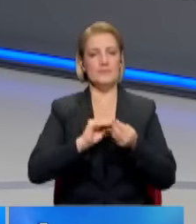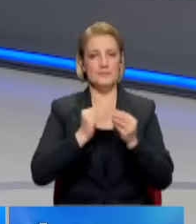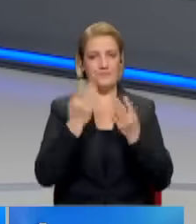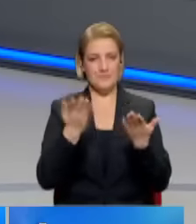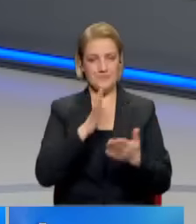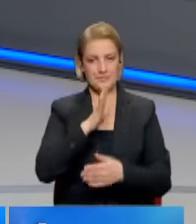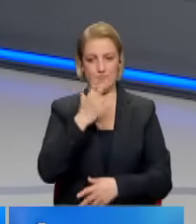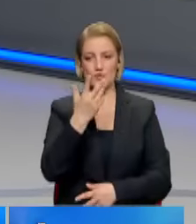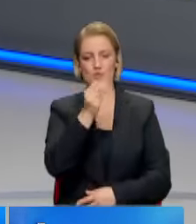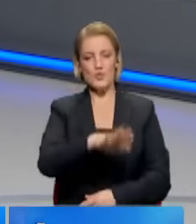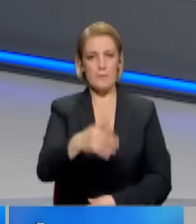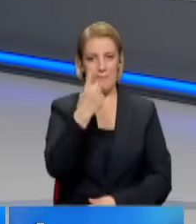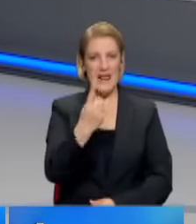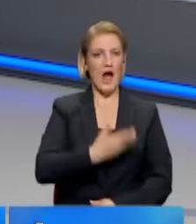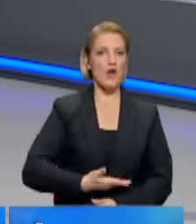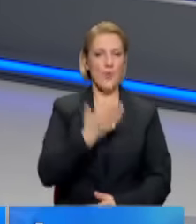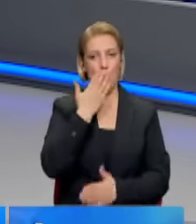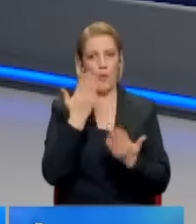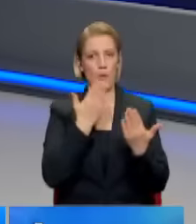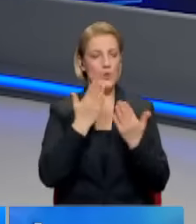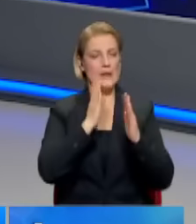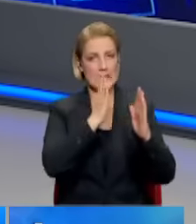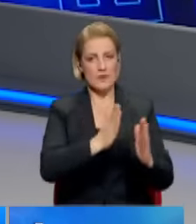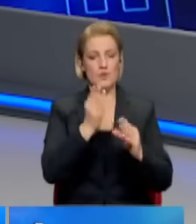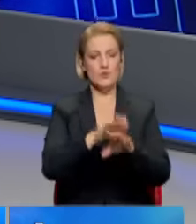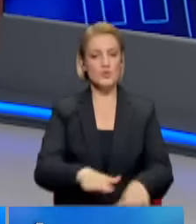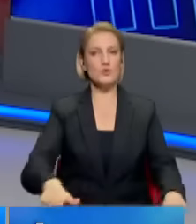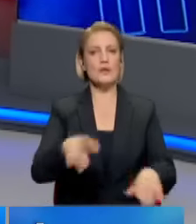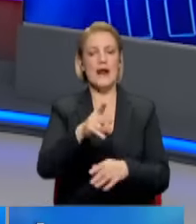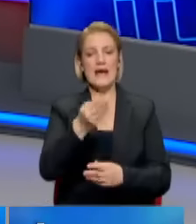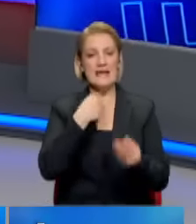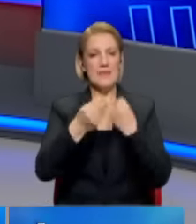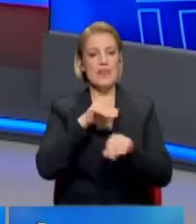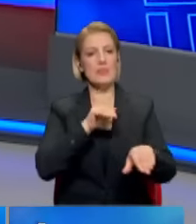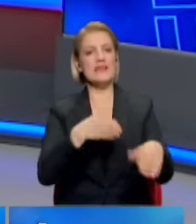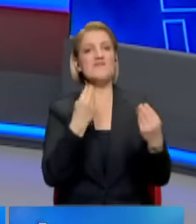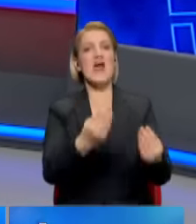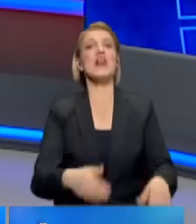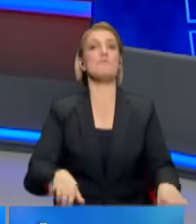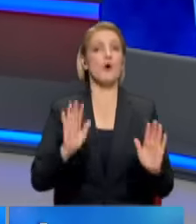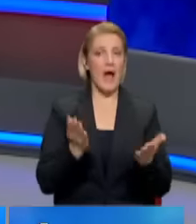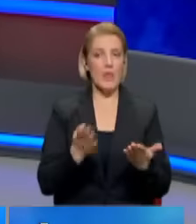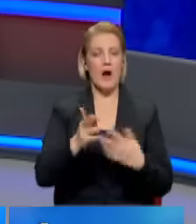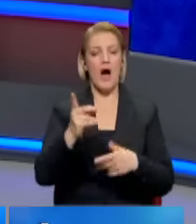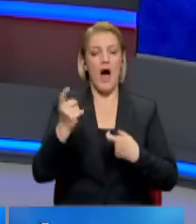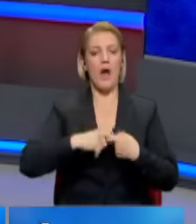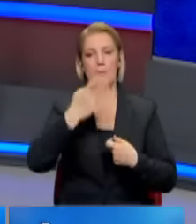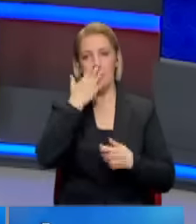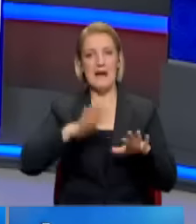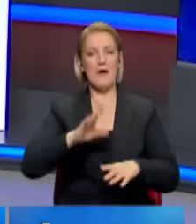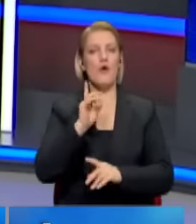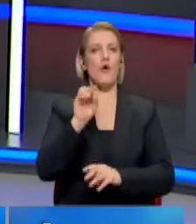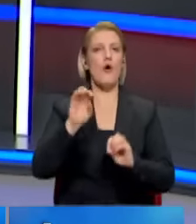3 çocuktan biri okula aç gidiyorken, okullarda çocuklara beslenme desteği verilmiyorken ya da atama bekleyen